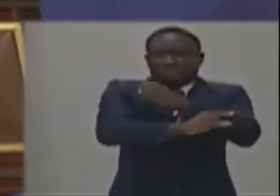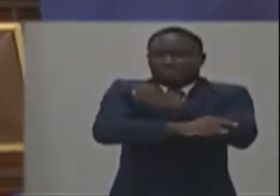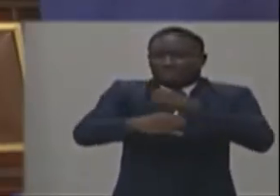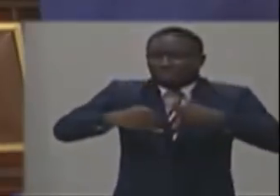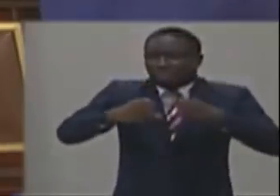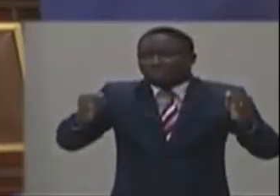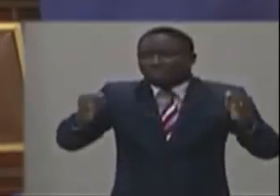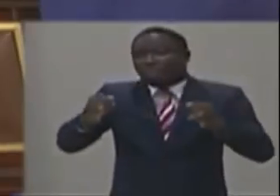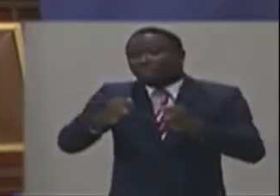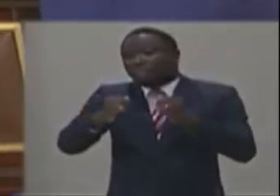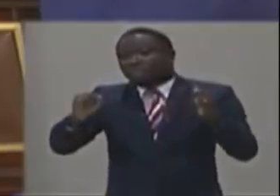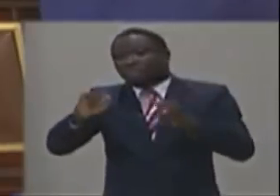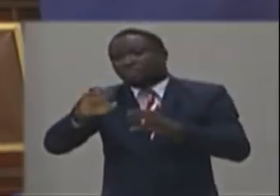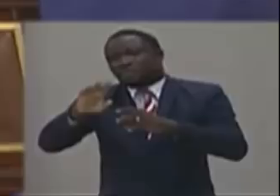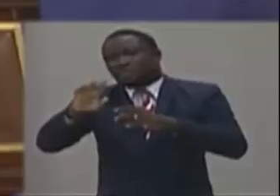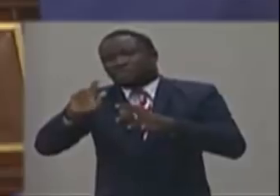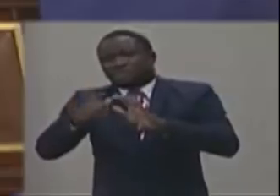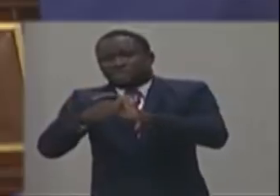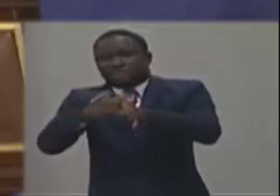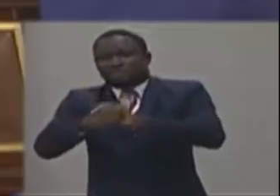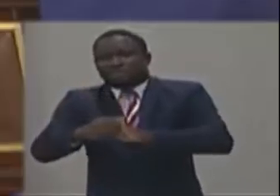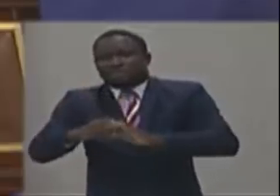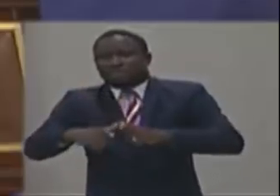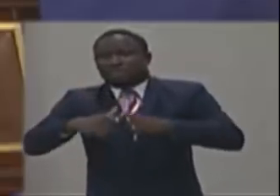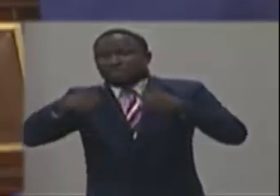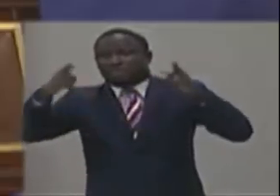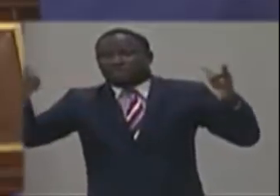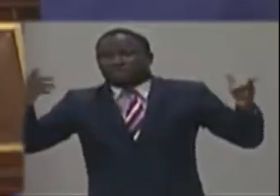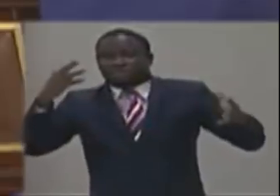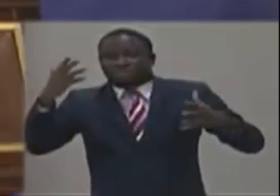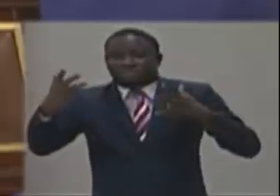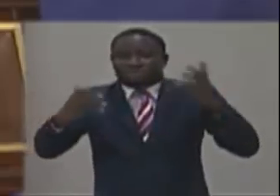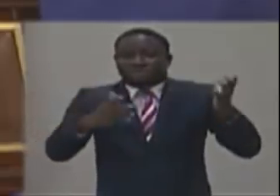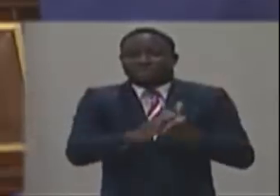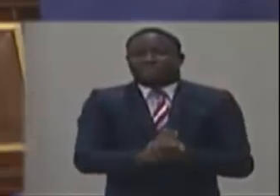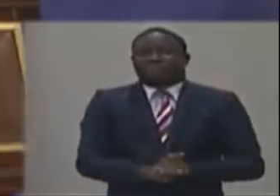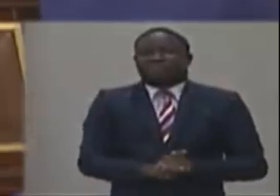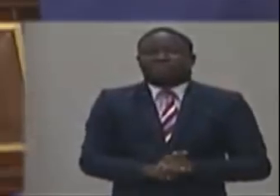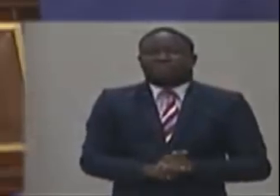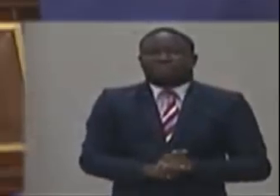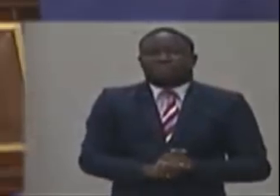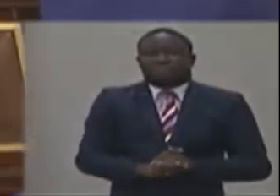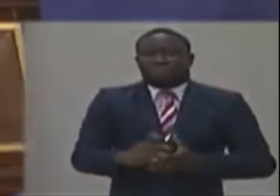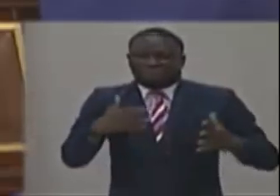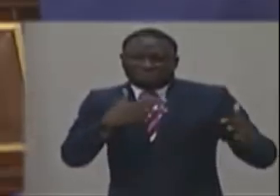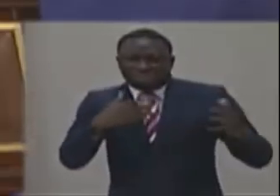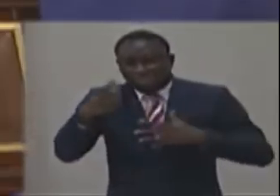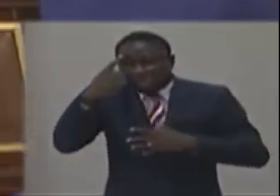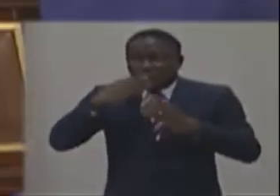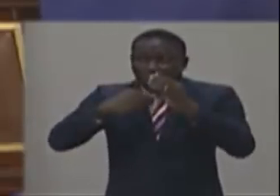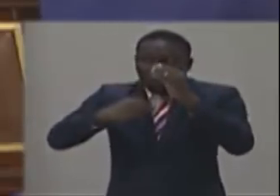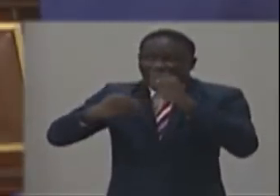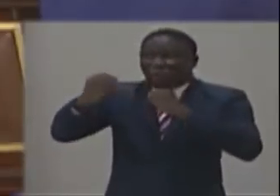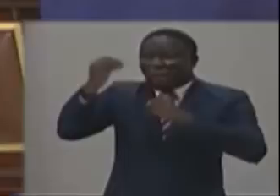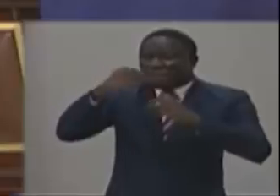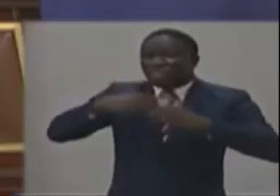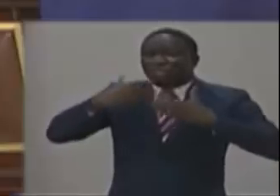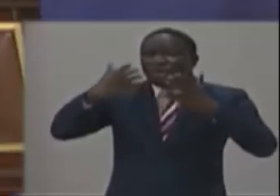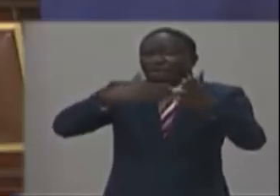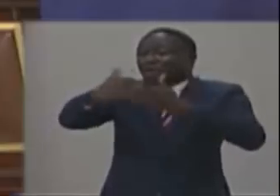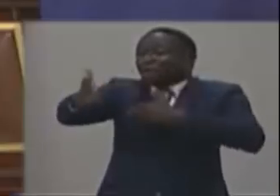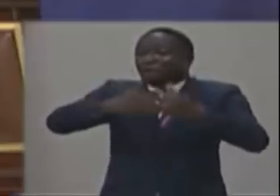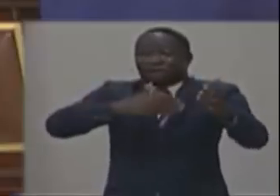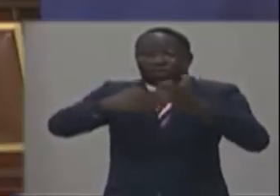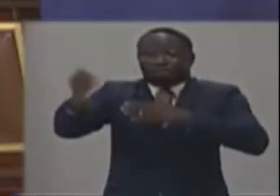Zile Kaimit, Ila La Torti, Grand Boucan, au Bas. Map Goumen pour manger, vient jouer nous, quel que